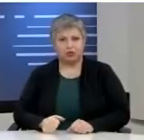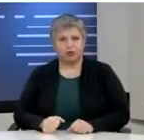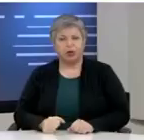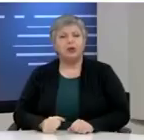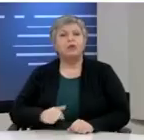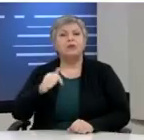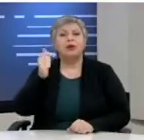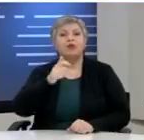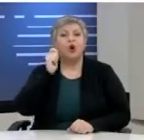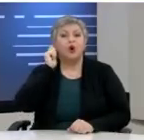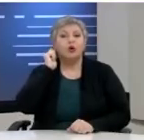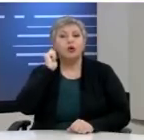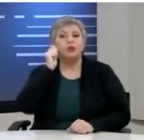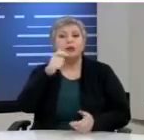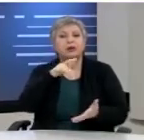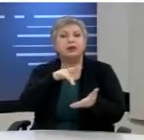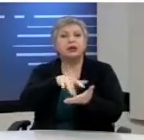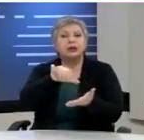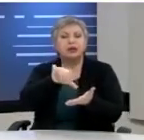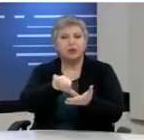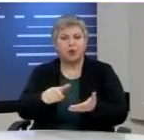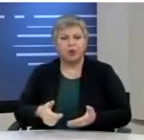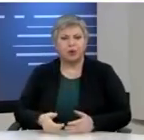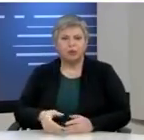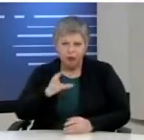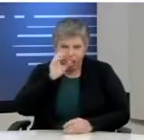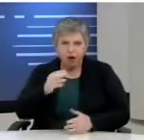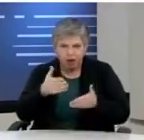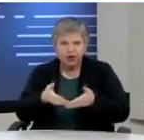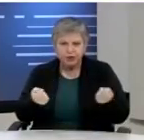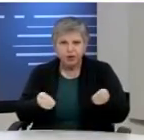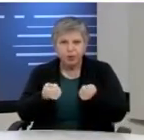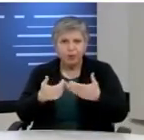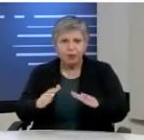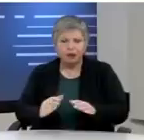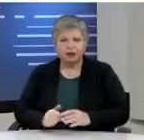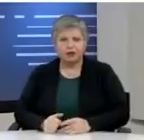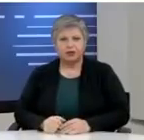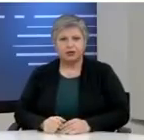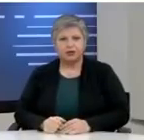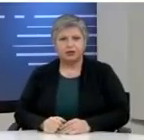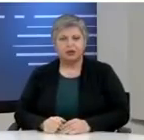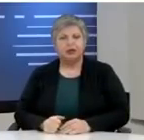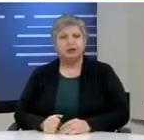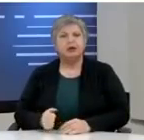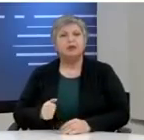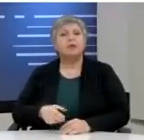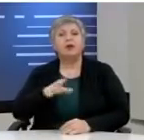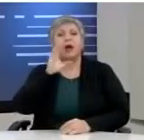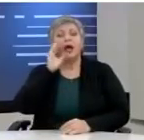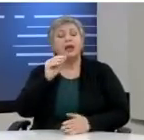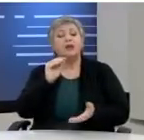τους. Αυτή είναι η πραγματικότητα. Η αλήθεια επίσης είναι...